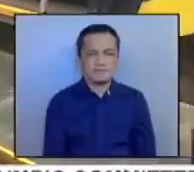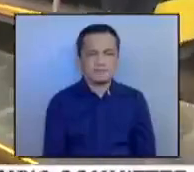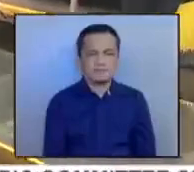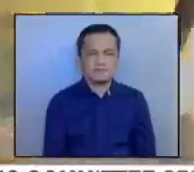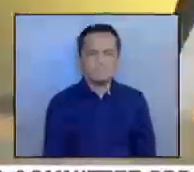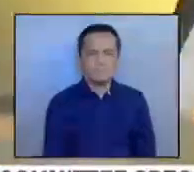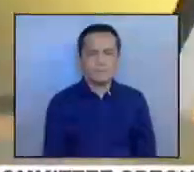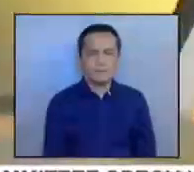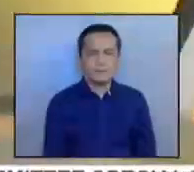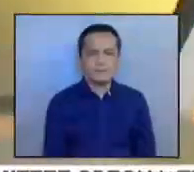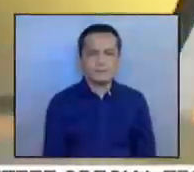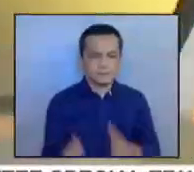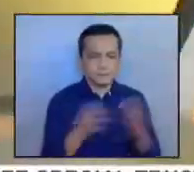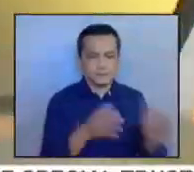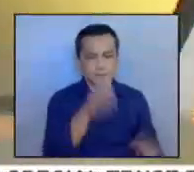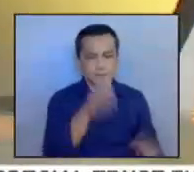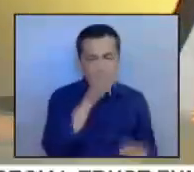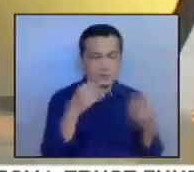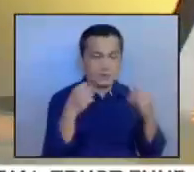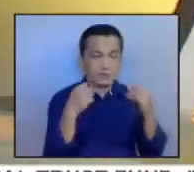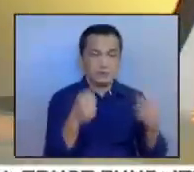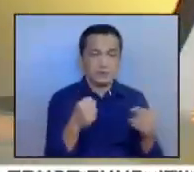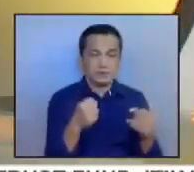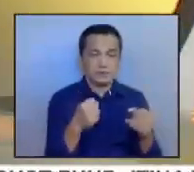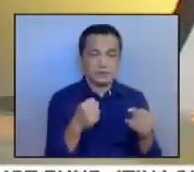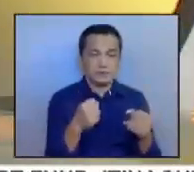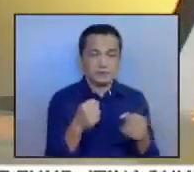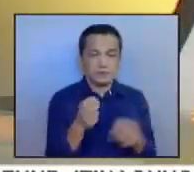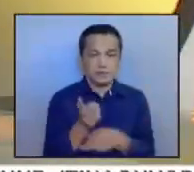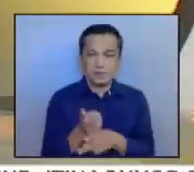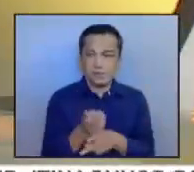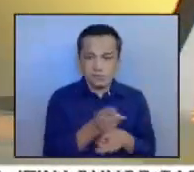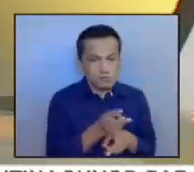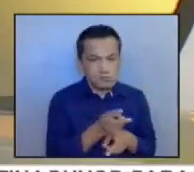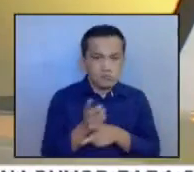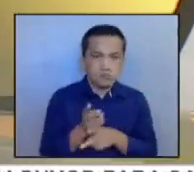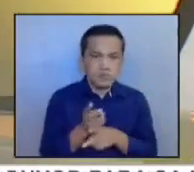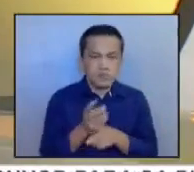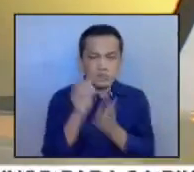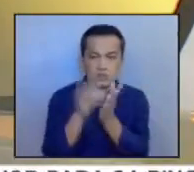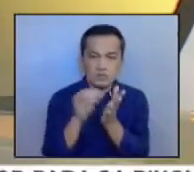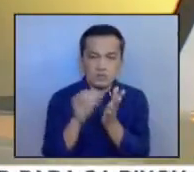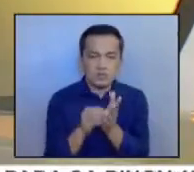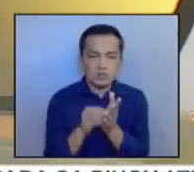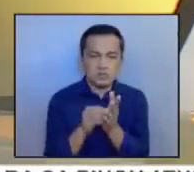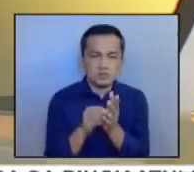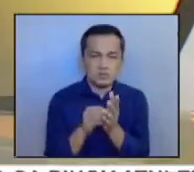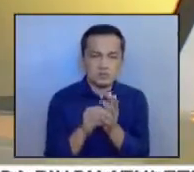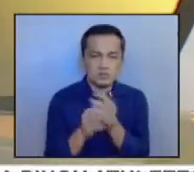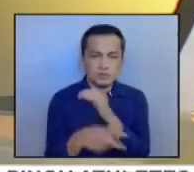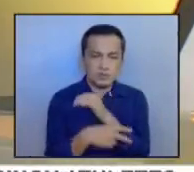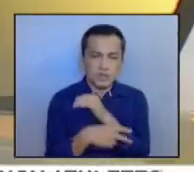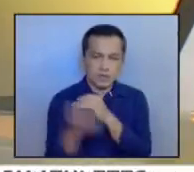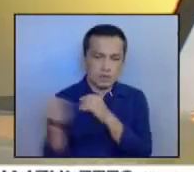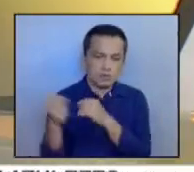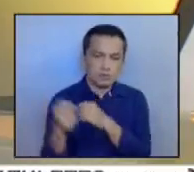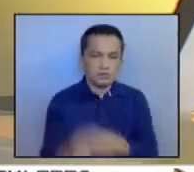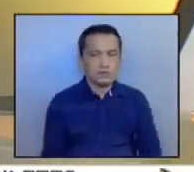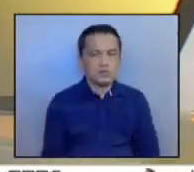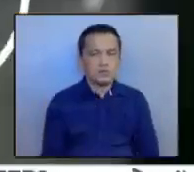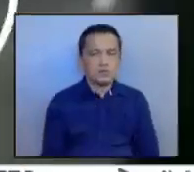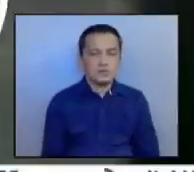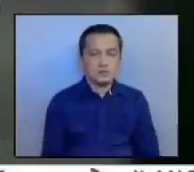pinaiigting pa ng Cebu City Police ang pagpapatrolya kasunod ng mga naitatalang kaso ng snatching sa lungsod. Sa isang kuha